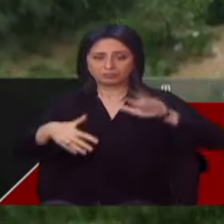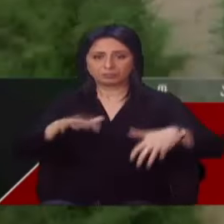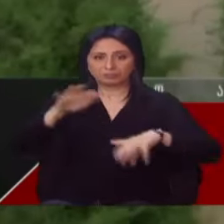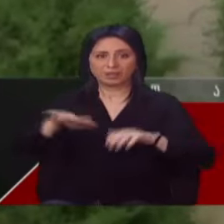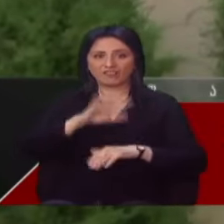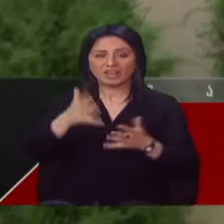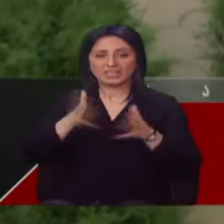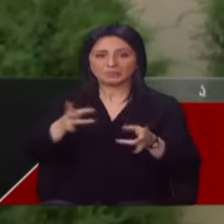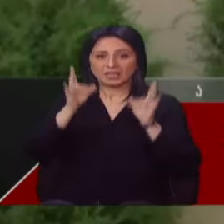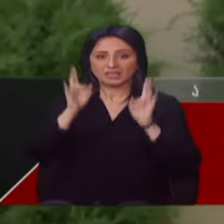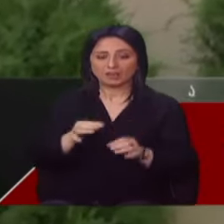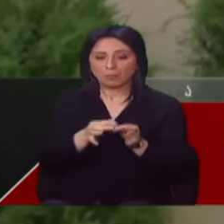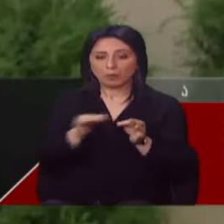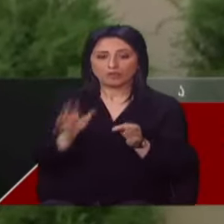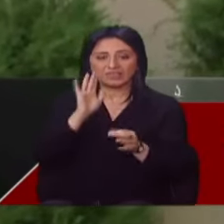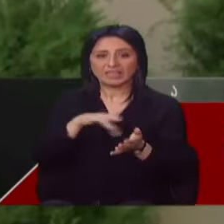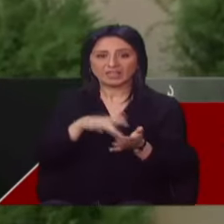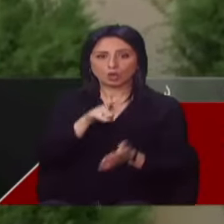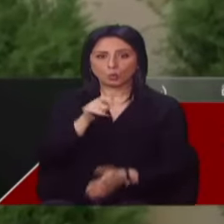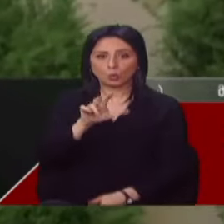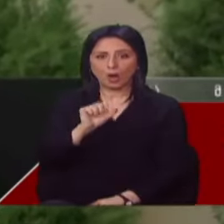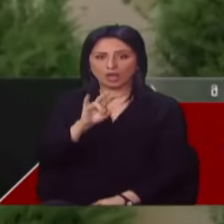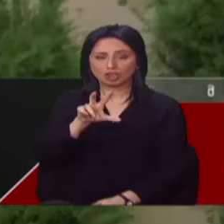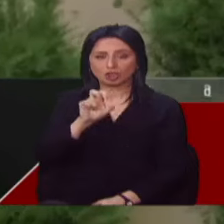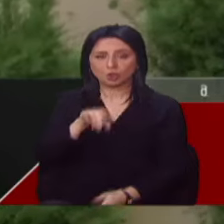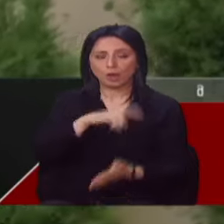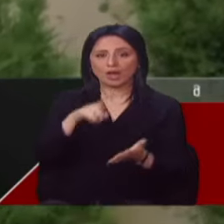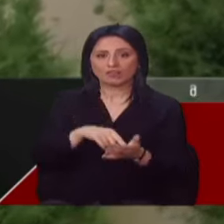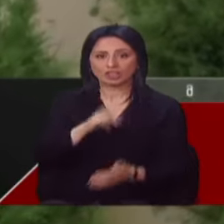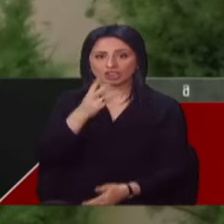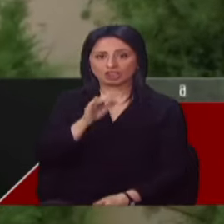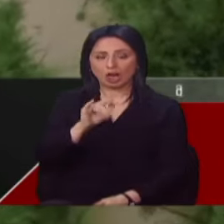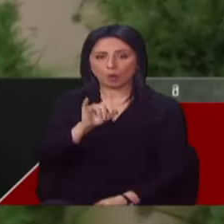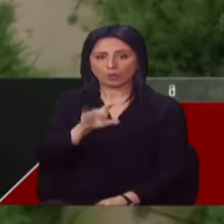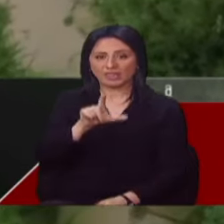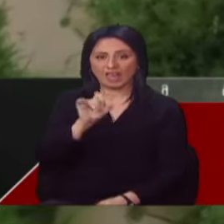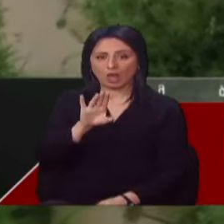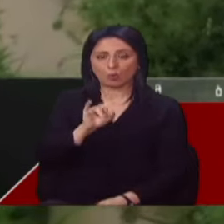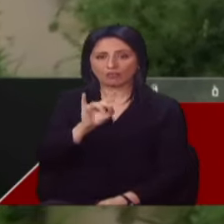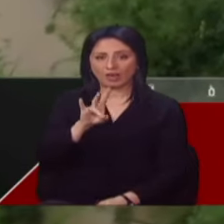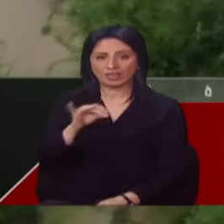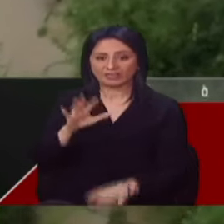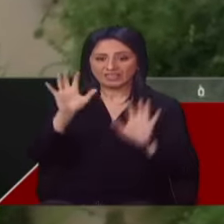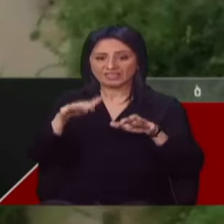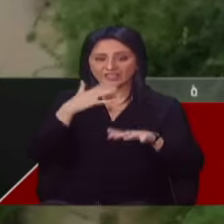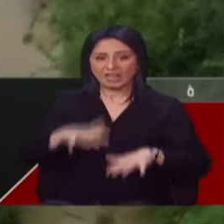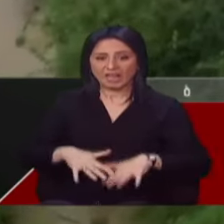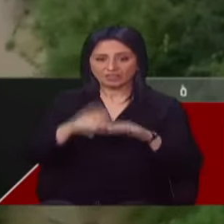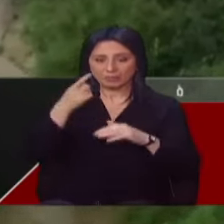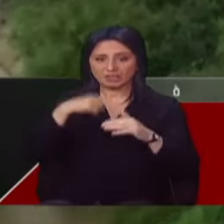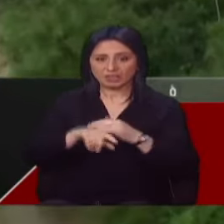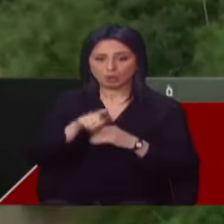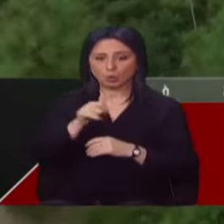სტიქიამ ყველაზე მეტად დააზარალა პროვინციის დედაქალაქი გუანჯოუ, ასევე ქალაქები შაუვანი და ჰეუანი. წვიმისა და წყალდიდობის